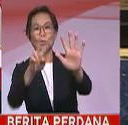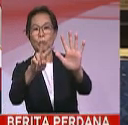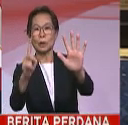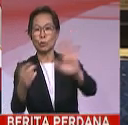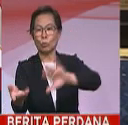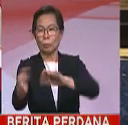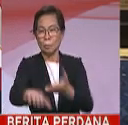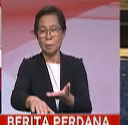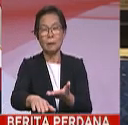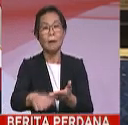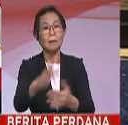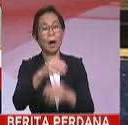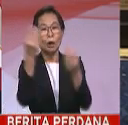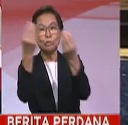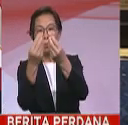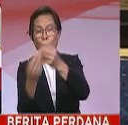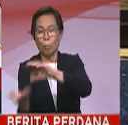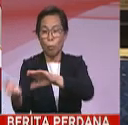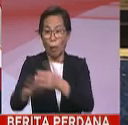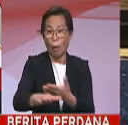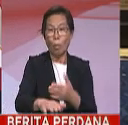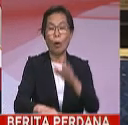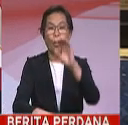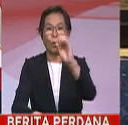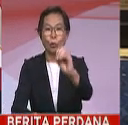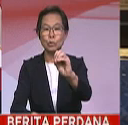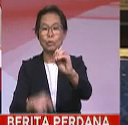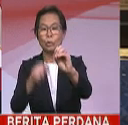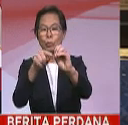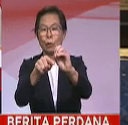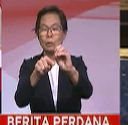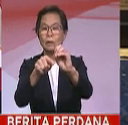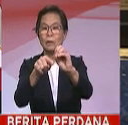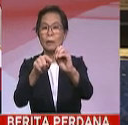kes dengan kadar kematian sebanyak